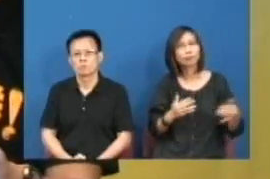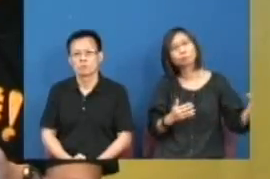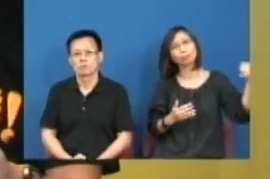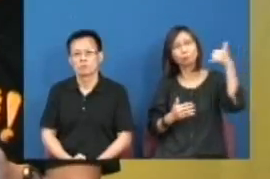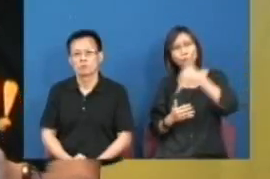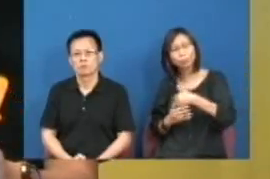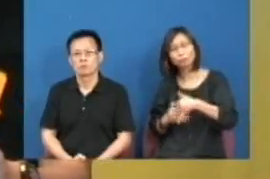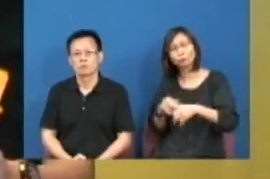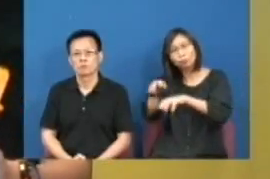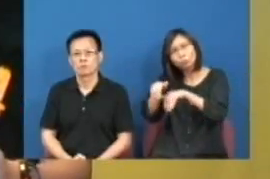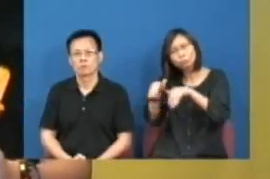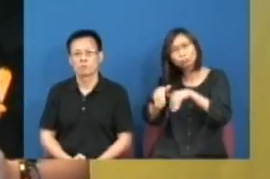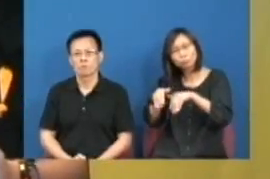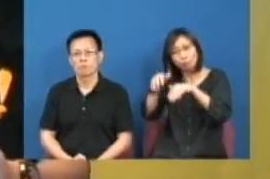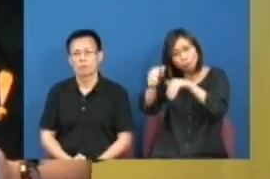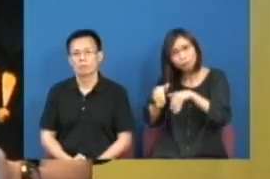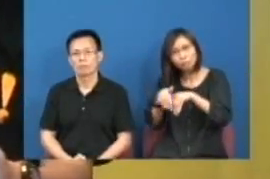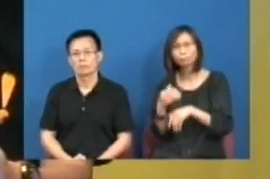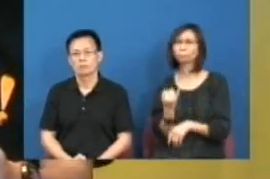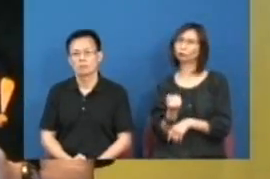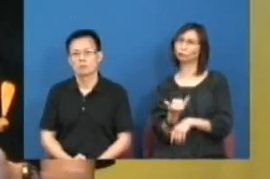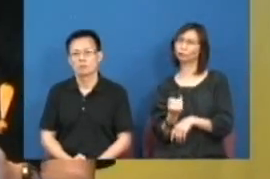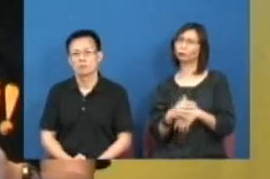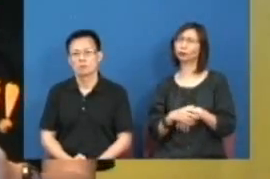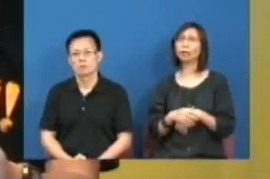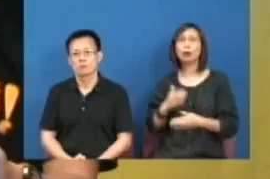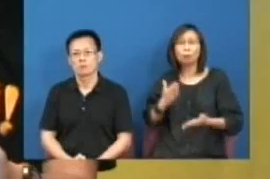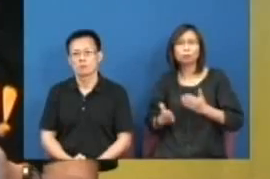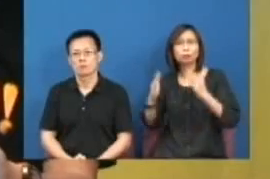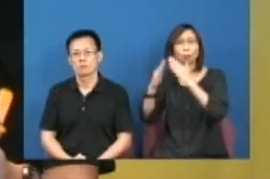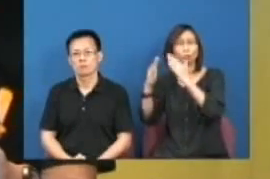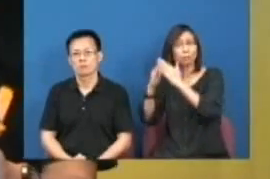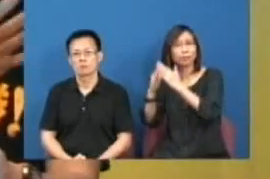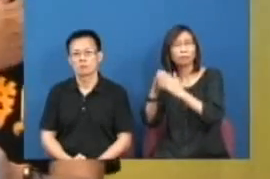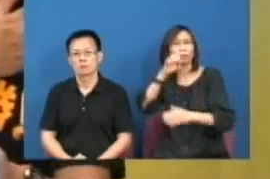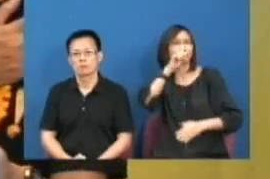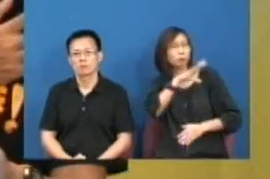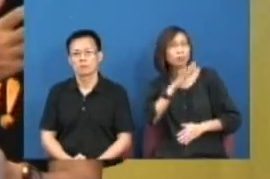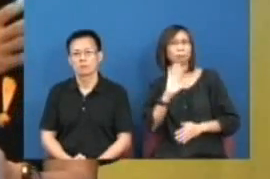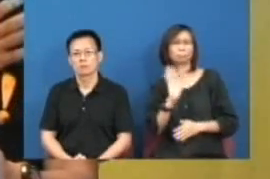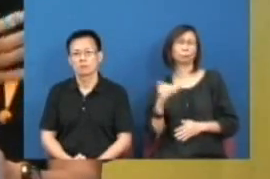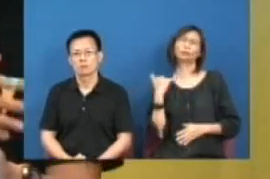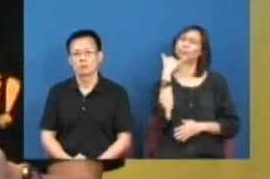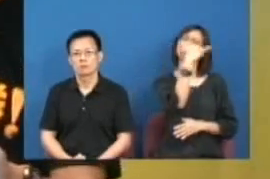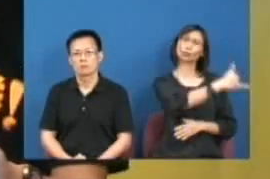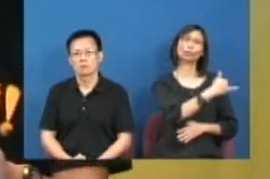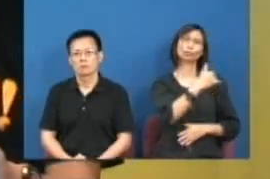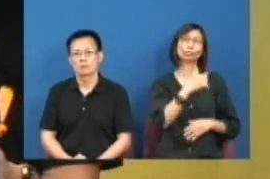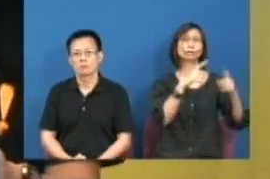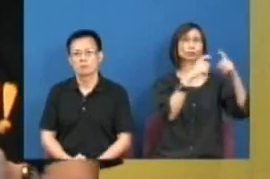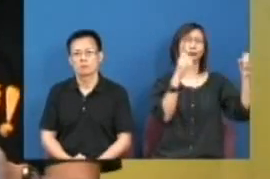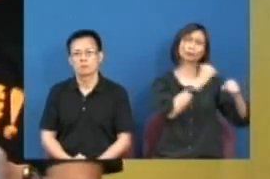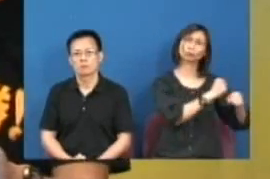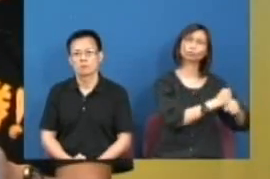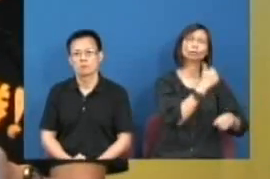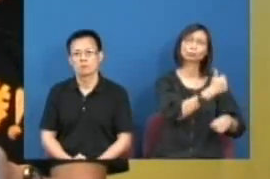研究都會發現，其實好多根本佢屋企嘅人都叫佢：你唔好翻嚟，或者你翻嚟唔好耕田，你請你翻翻出去城市工作。佢都根本係翻唔到轉頭。